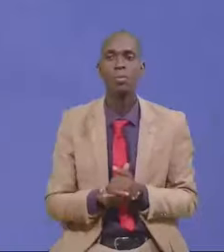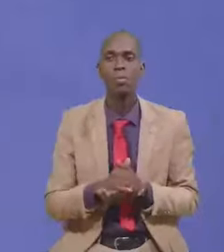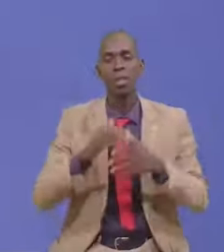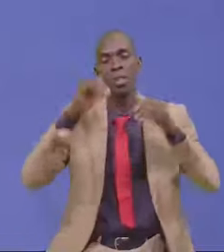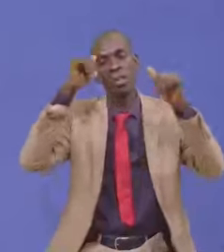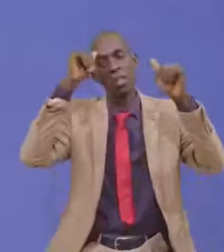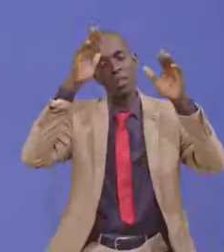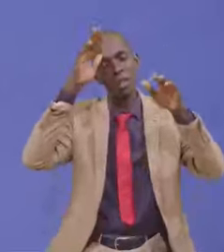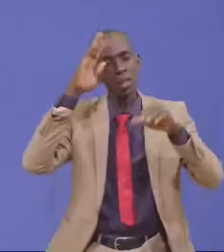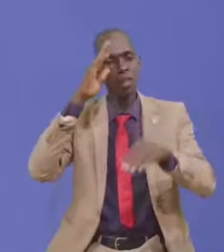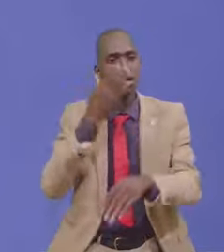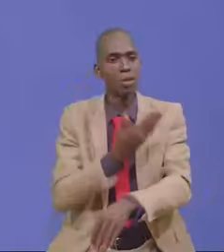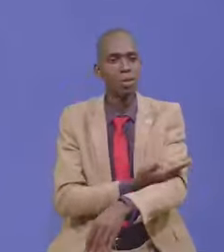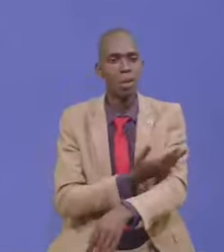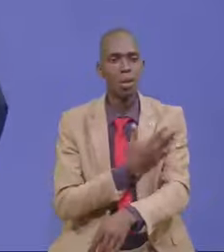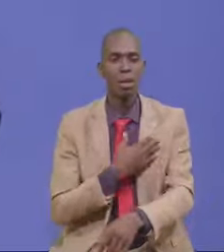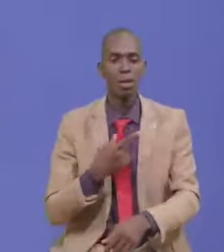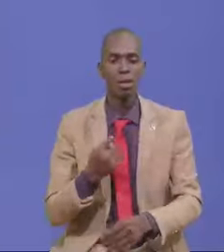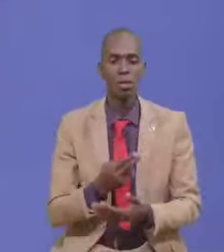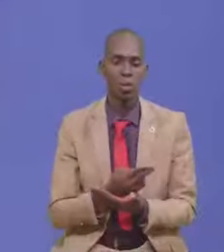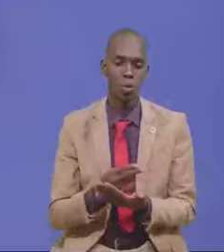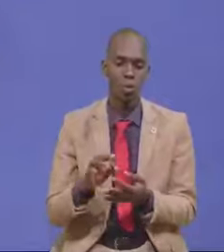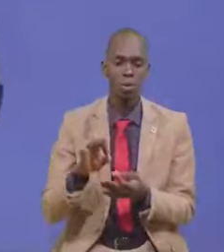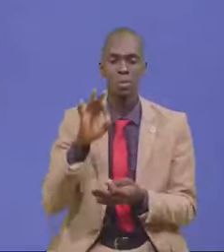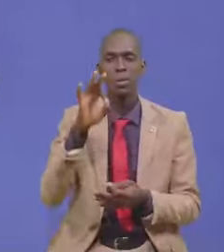Le Père, le Fils et le Saint-Esprit.